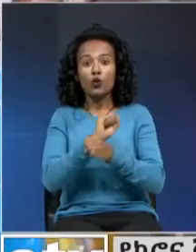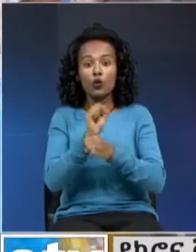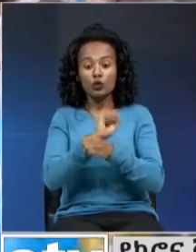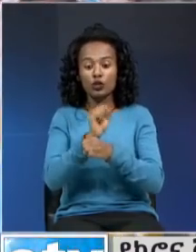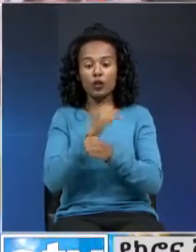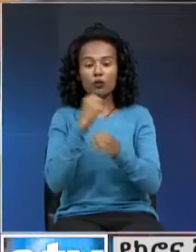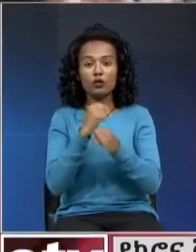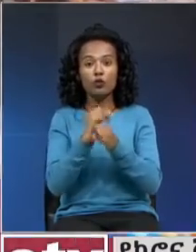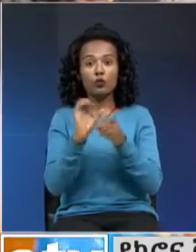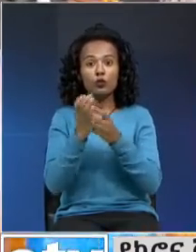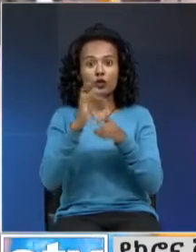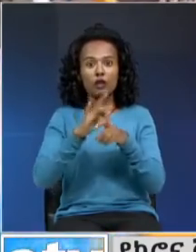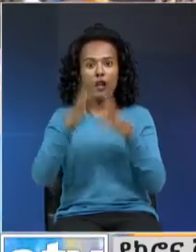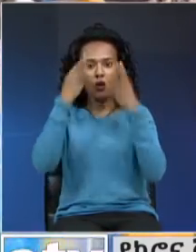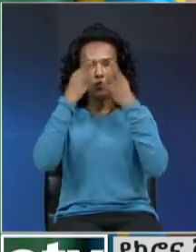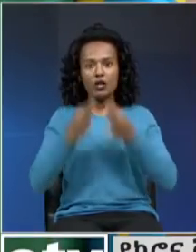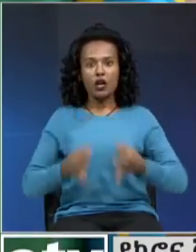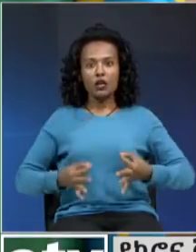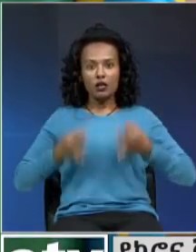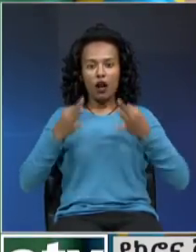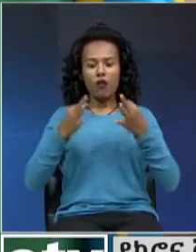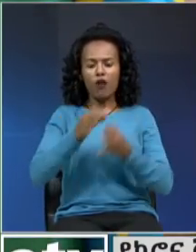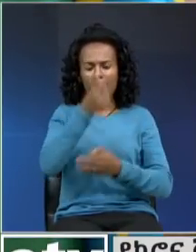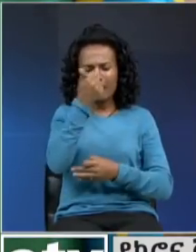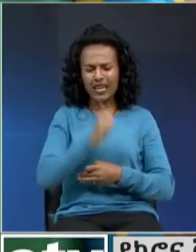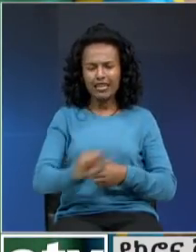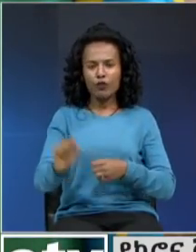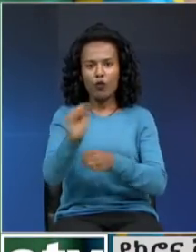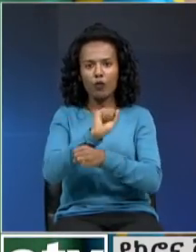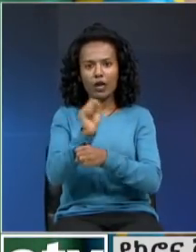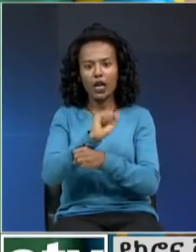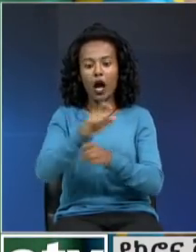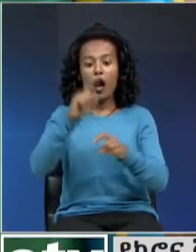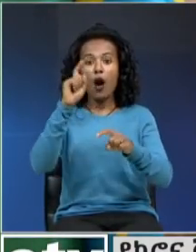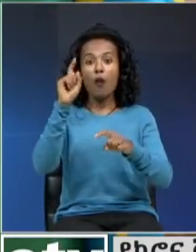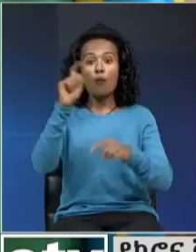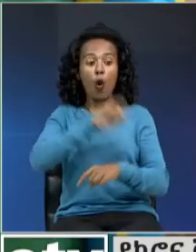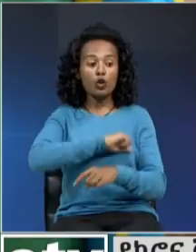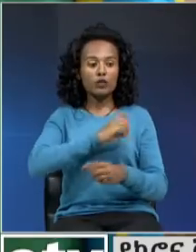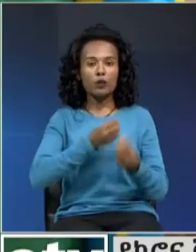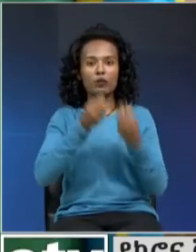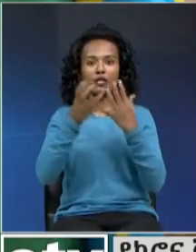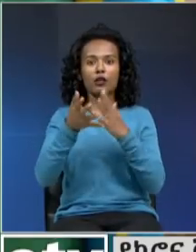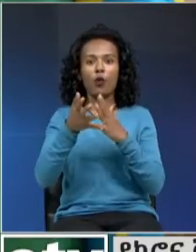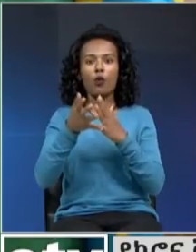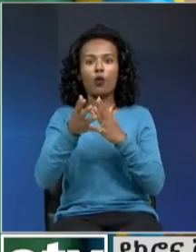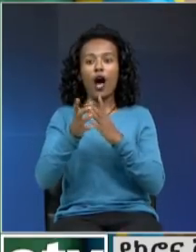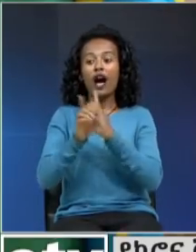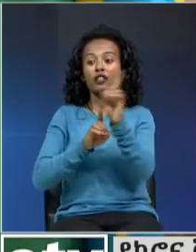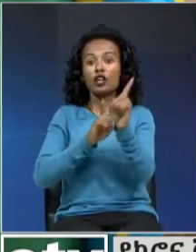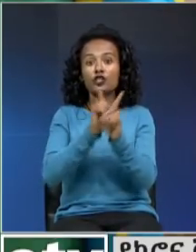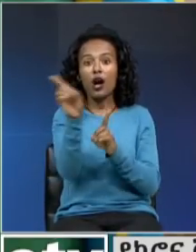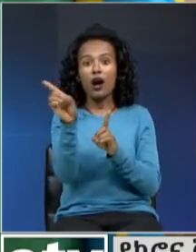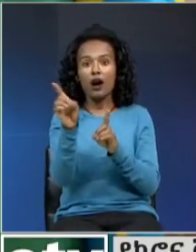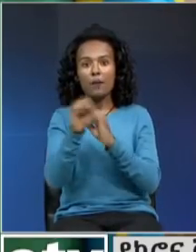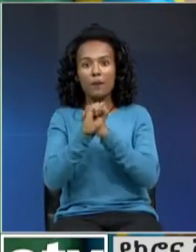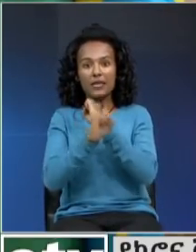የሚሰሩበት አግባብ ላይም ውሳኔ ተላልፏል። ማንኛውም መኪና ፖሊስ በሚሰጠው ስምሪት መሰረት